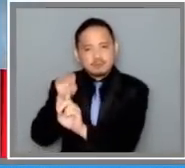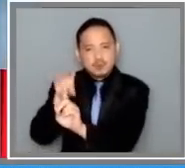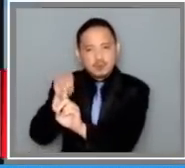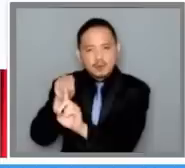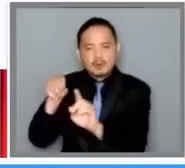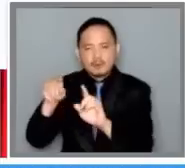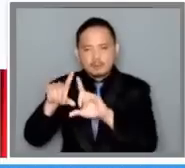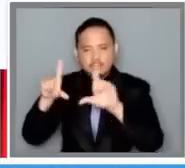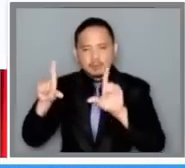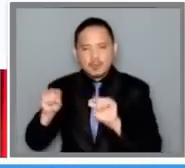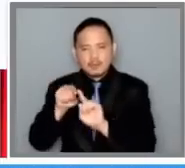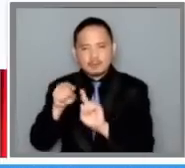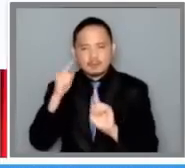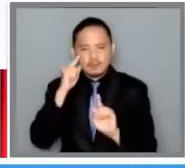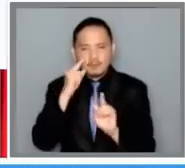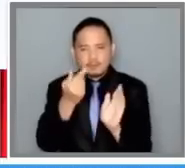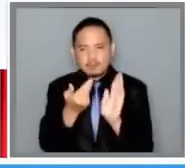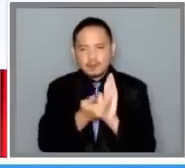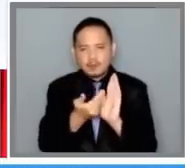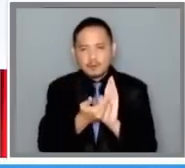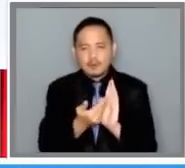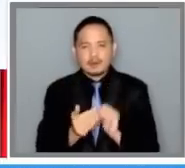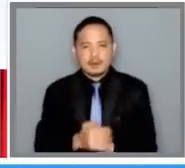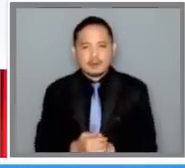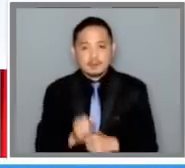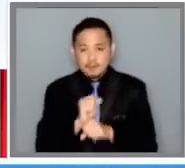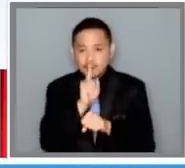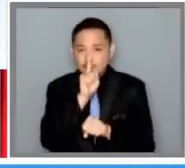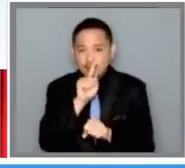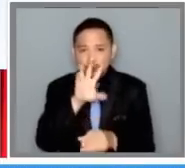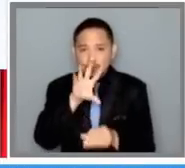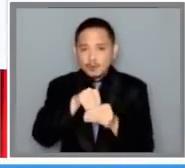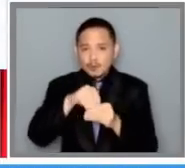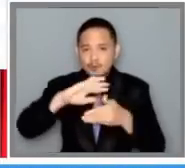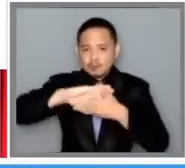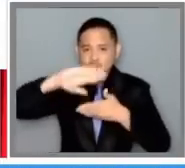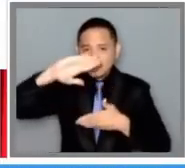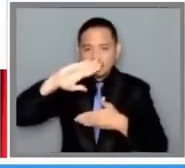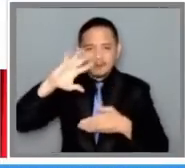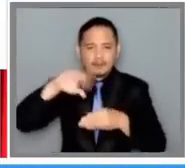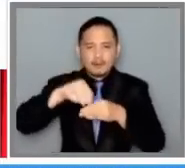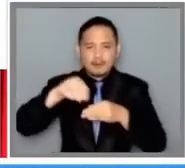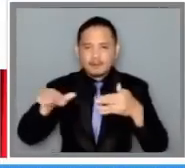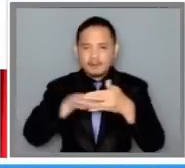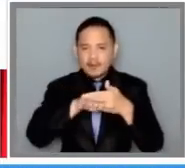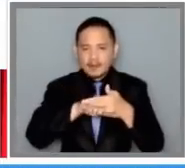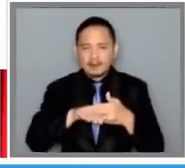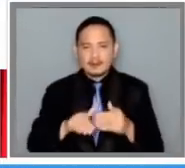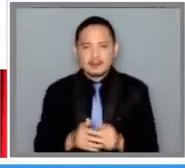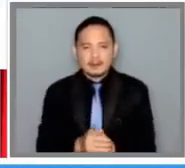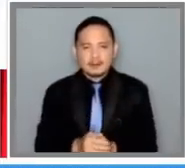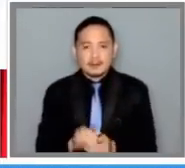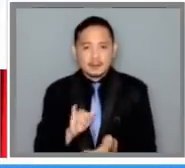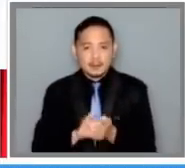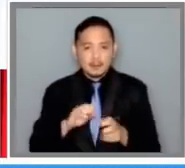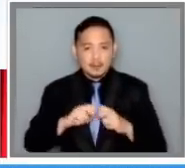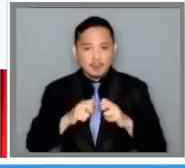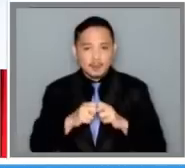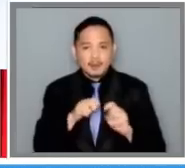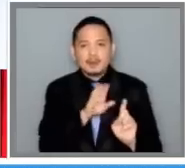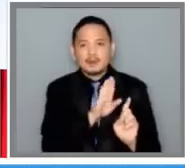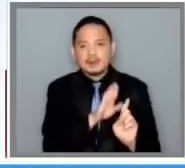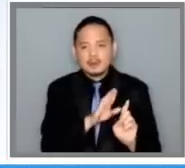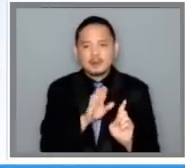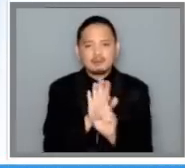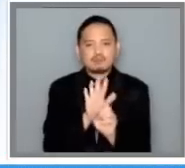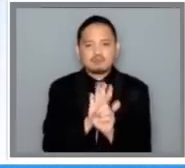ang magiging batayan nila kung isasama nila ang creators sa kanilang legal action. Dahil sa isyung yan, trending si Maggie sa Twitter o